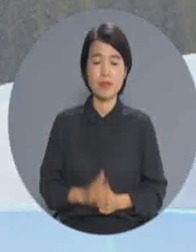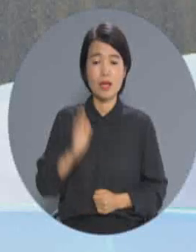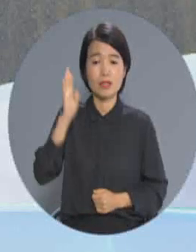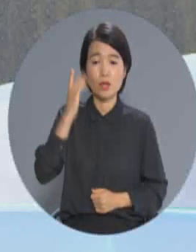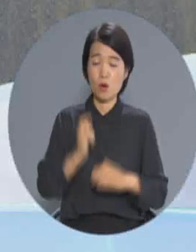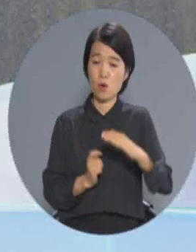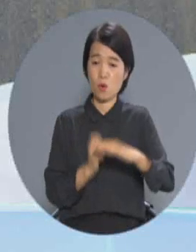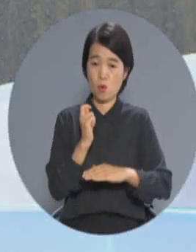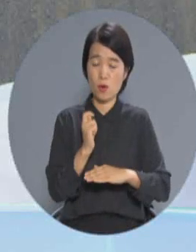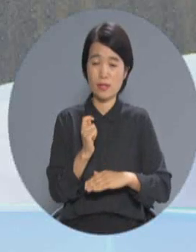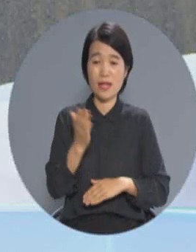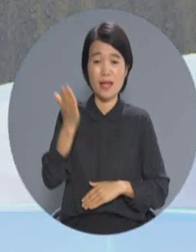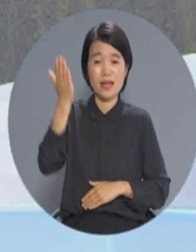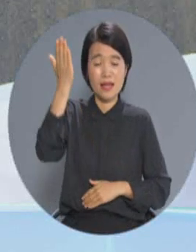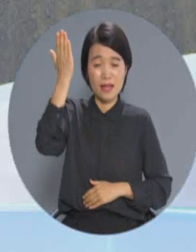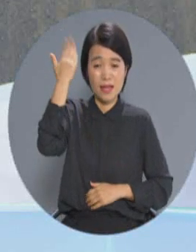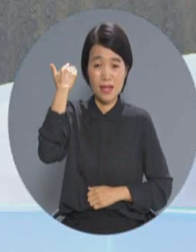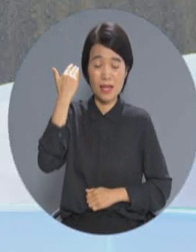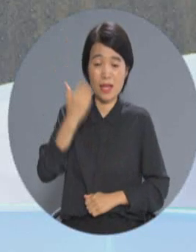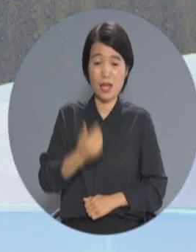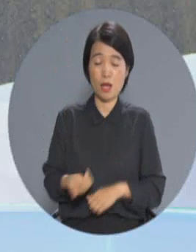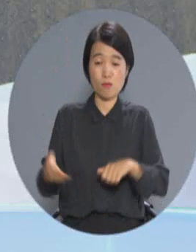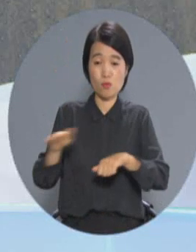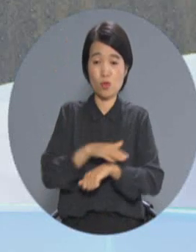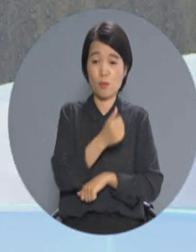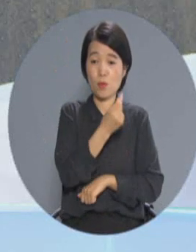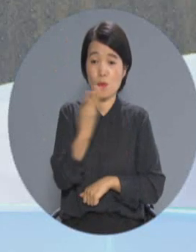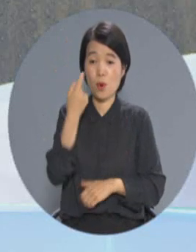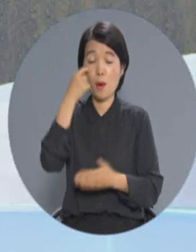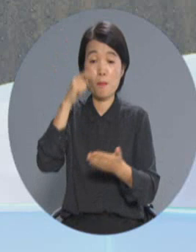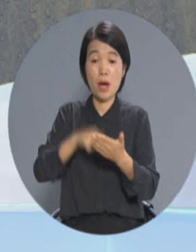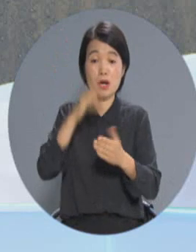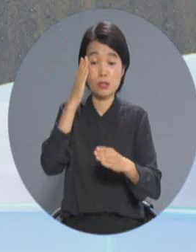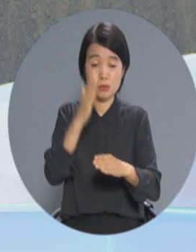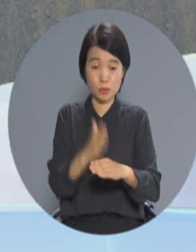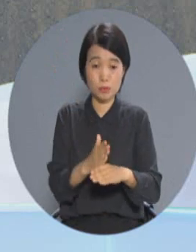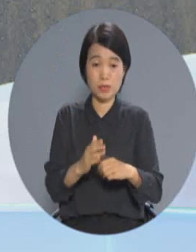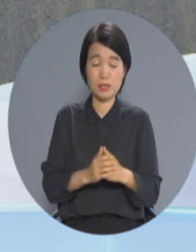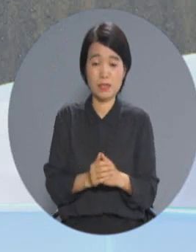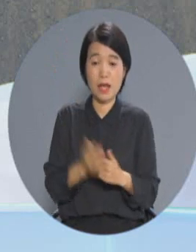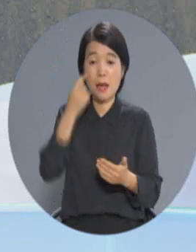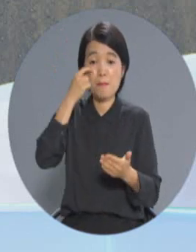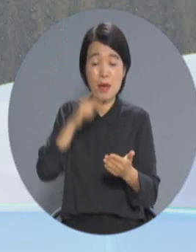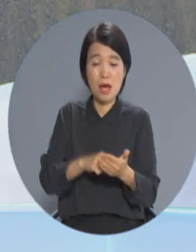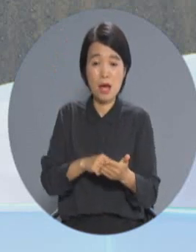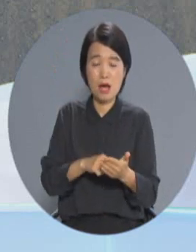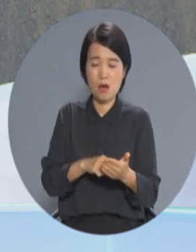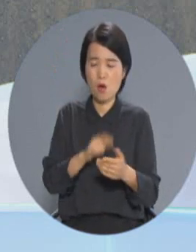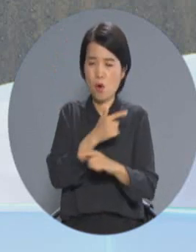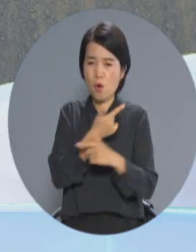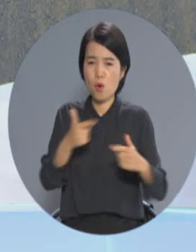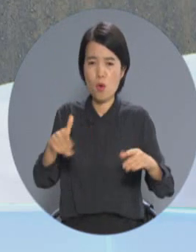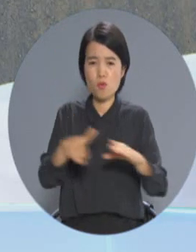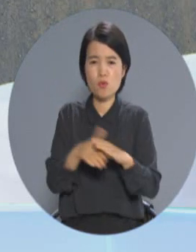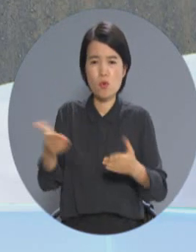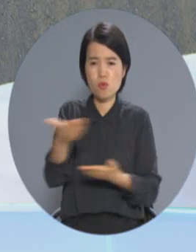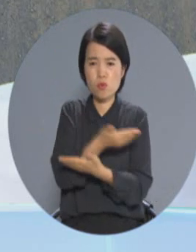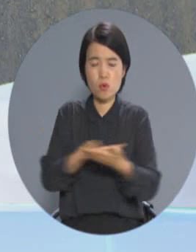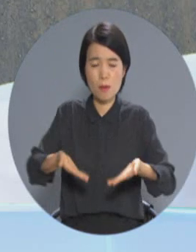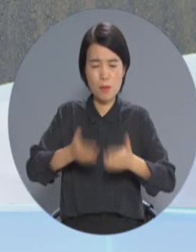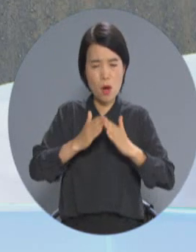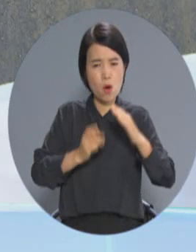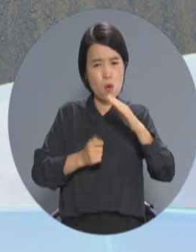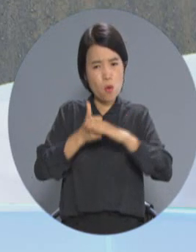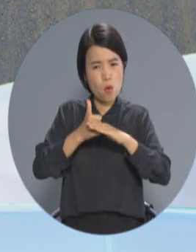최근 고흥에서 옛 무덤들이 속속 발굴되고 있습니다. 발굴된 고분들 모두 여러 문화권의 축조 방식이 뒤섞인